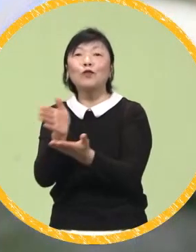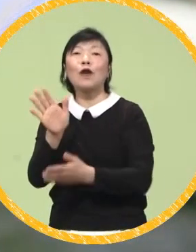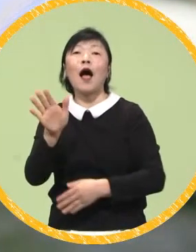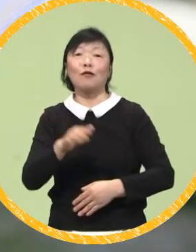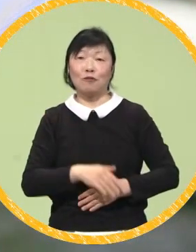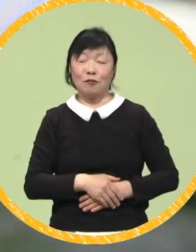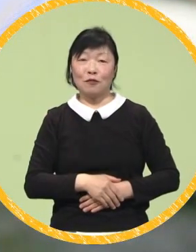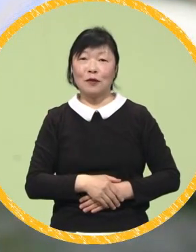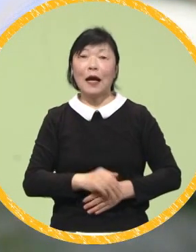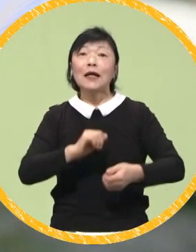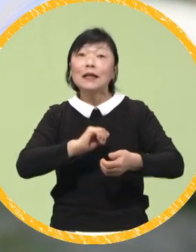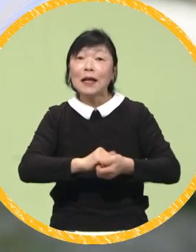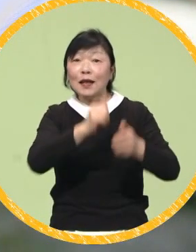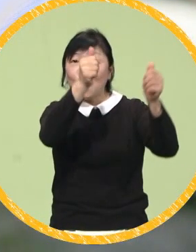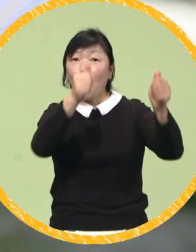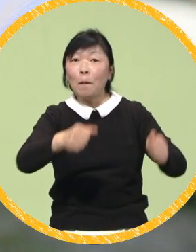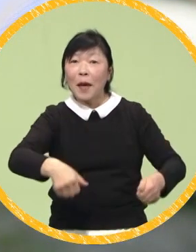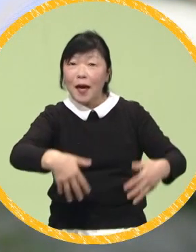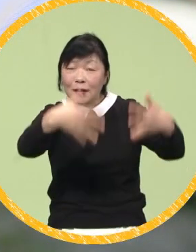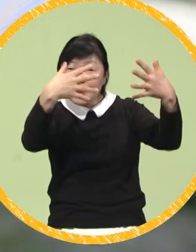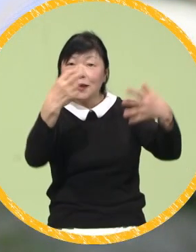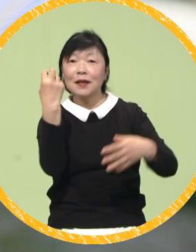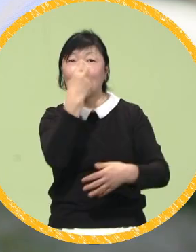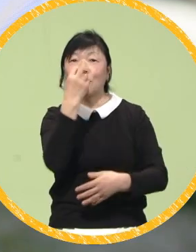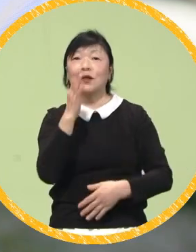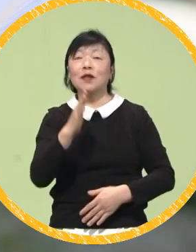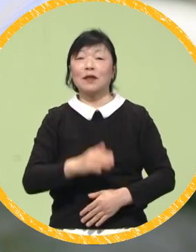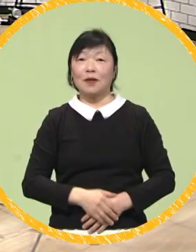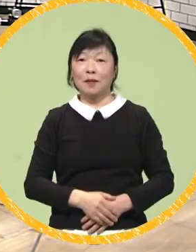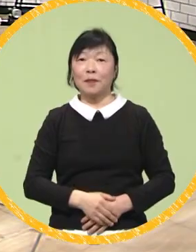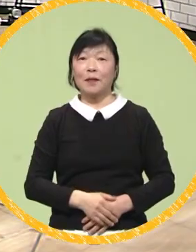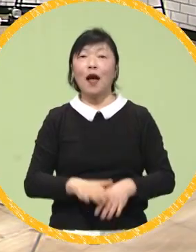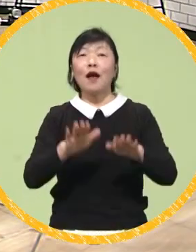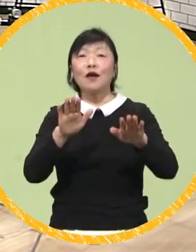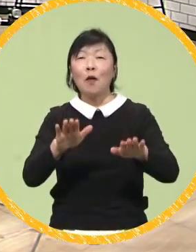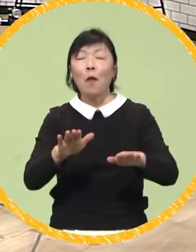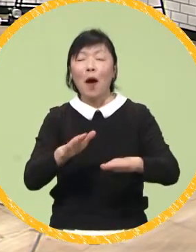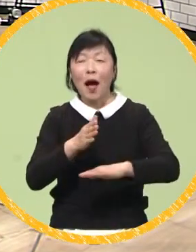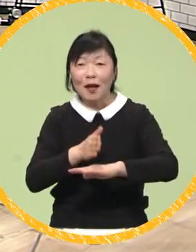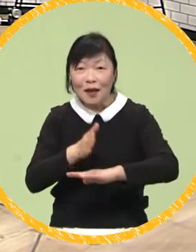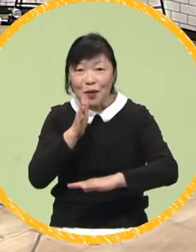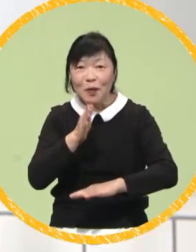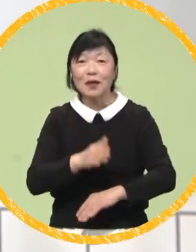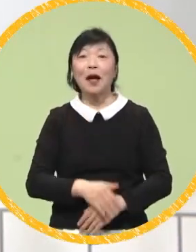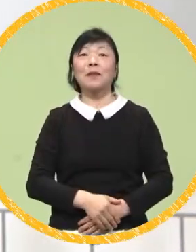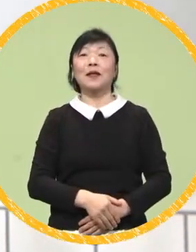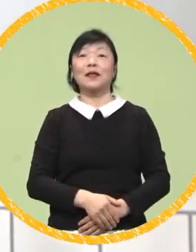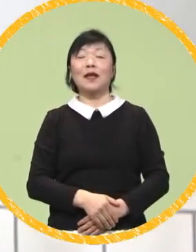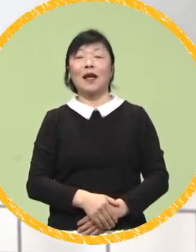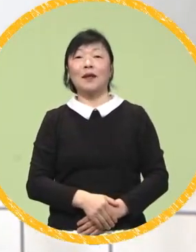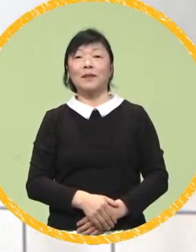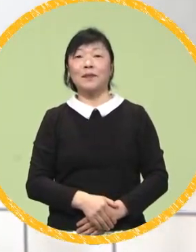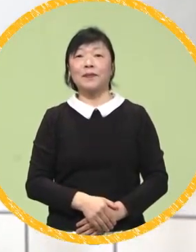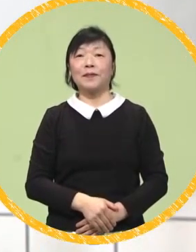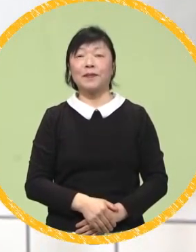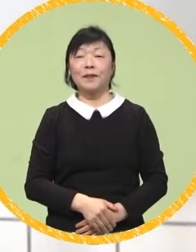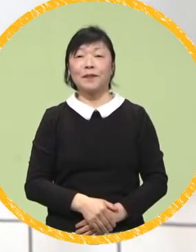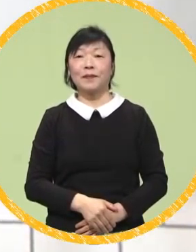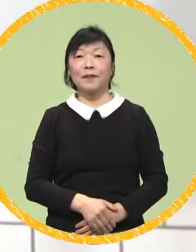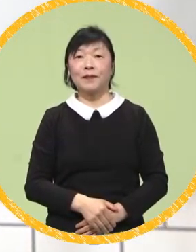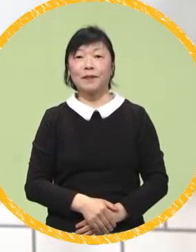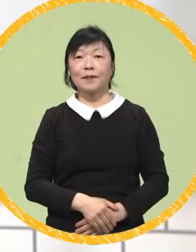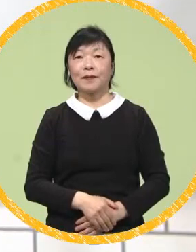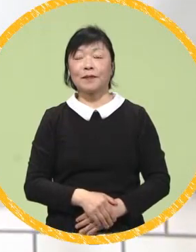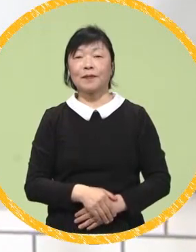設けていますのでぜひホームページで検索してみてくださいいや今日は貴重な経験をありがとうございましたありがとうございました